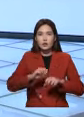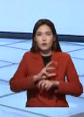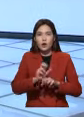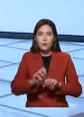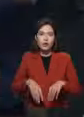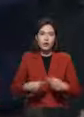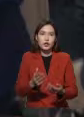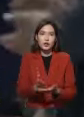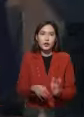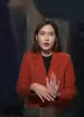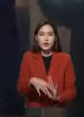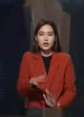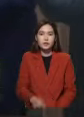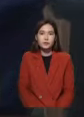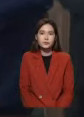бермек.